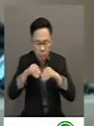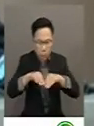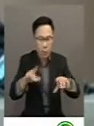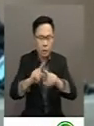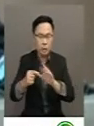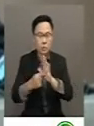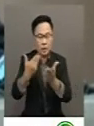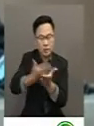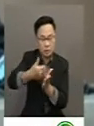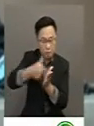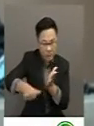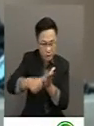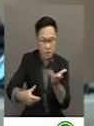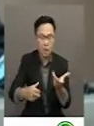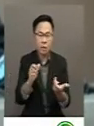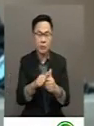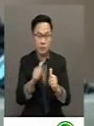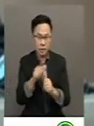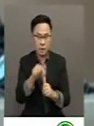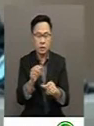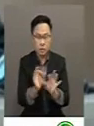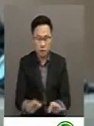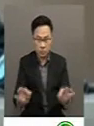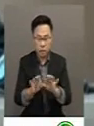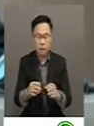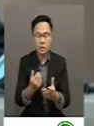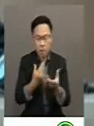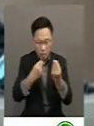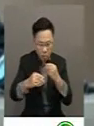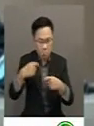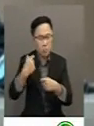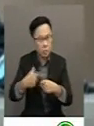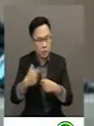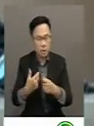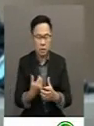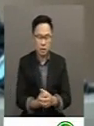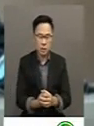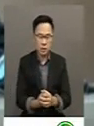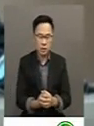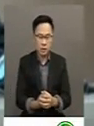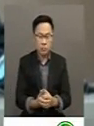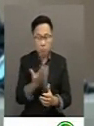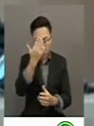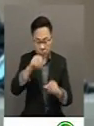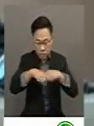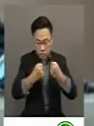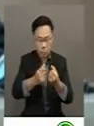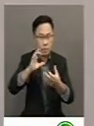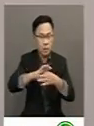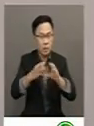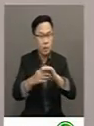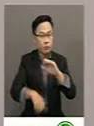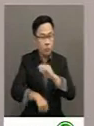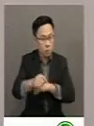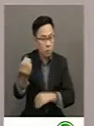ประเด็นเรื่องของภาษีน่าจะเป็นจุดนึงละค่ะที่ทำให้การเจรจาที่ผ่านมานั้นไม่เดินหน้าเพราะว่าฝั่งของสมาคมกีฬาฟุตบอลน